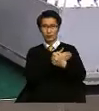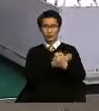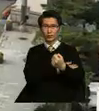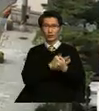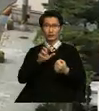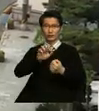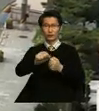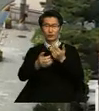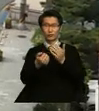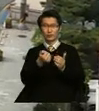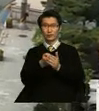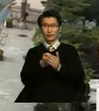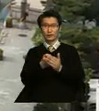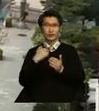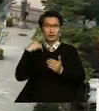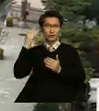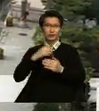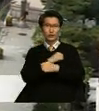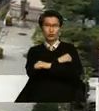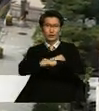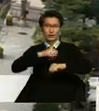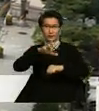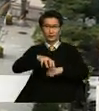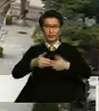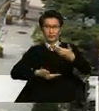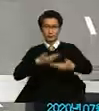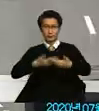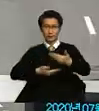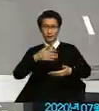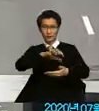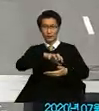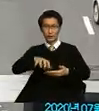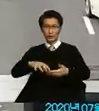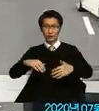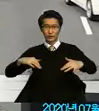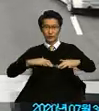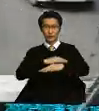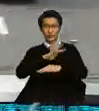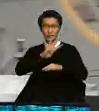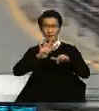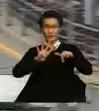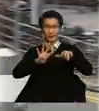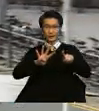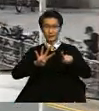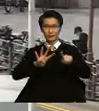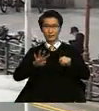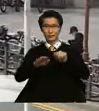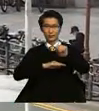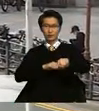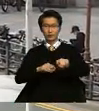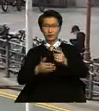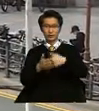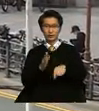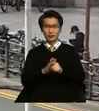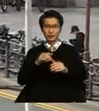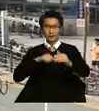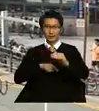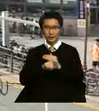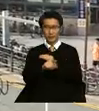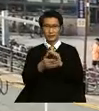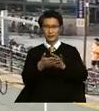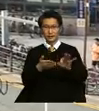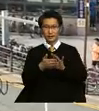때문입니다. 의정부역 동부광장 교차로입니다. 왕복 4차선 도로를 건너기 위해선 지하상가